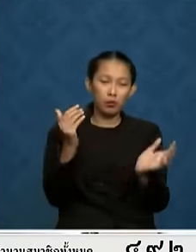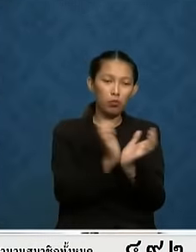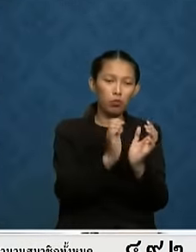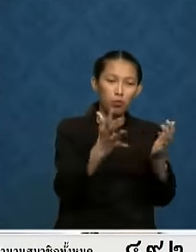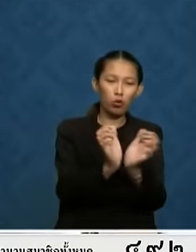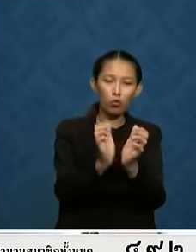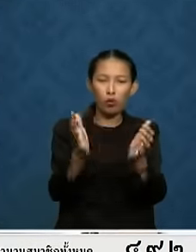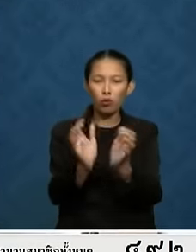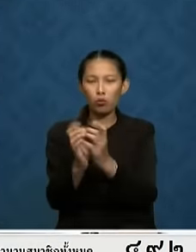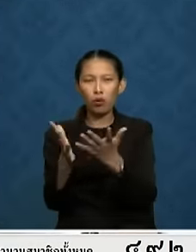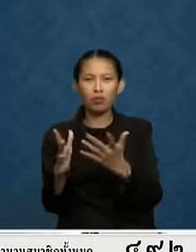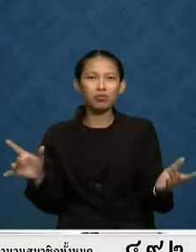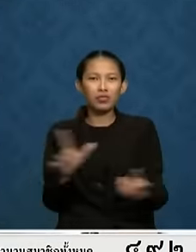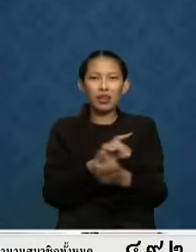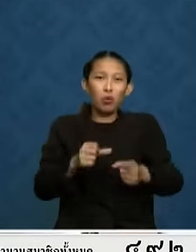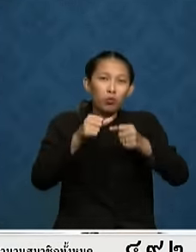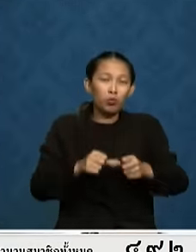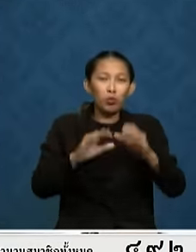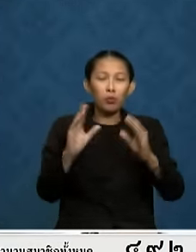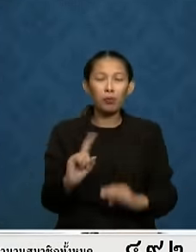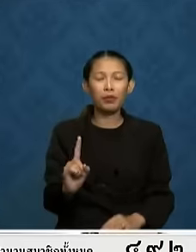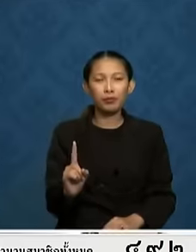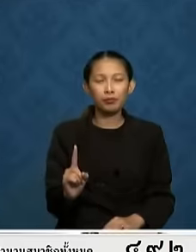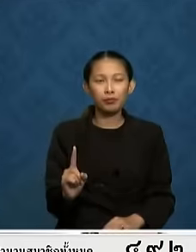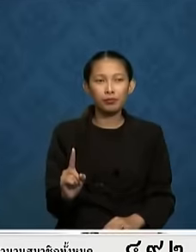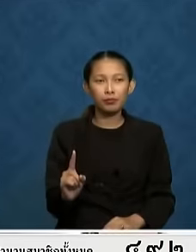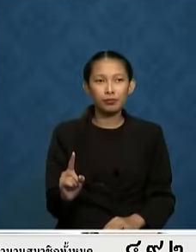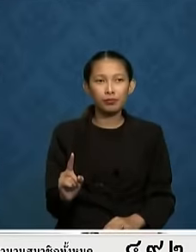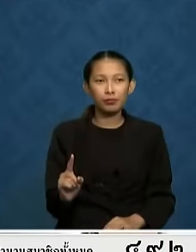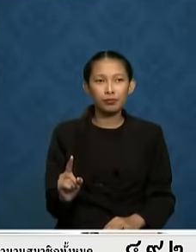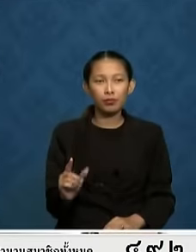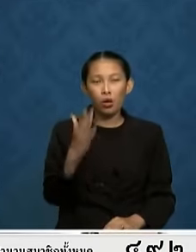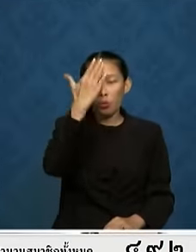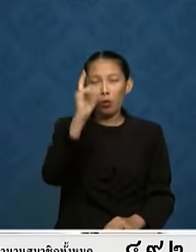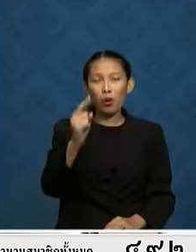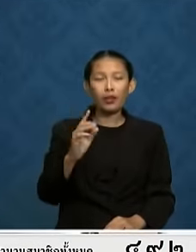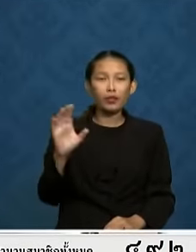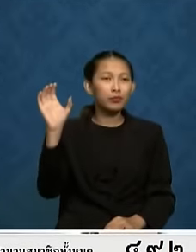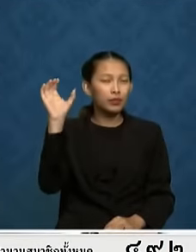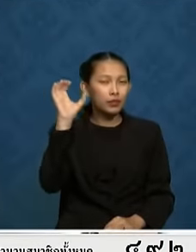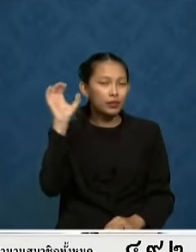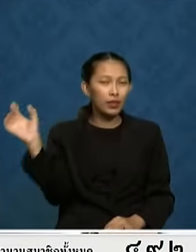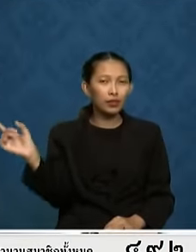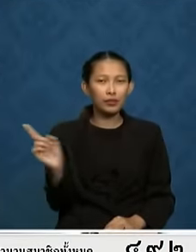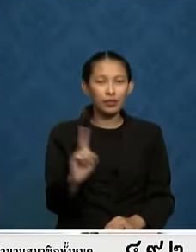หมดแล้วสังคมจะอยู่อย่างไรเพราะผมเชื่อว่า